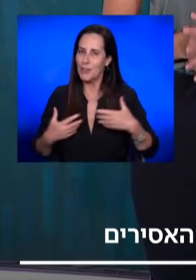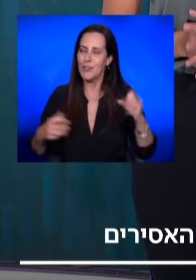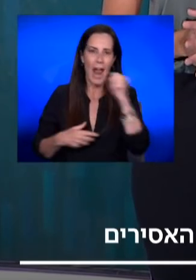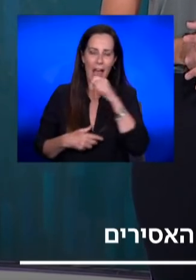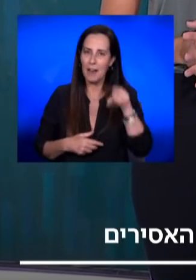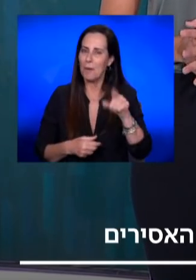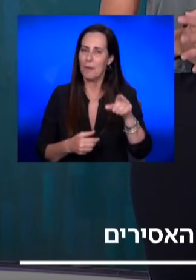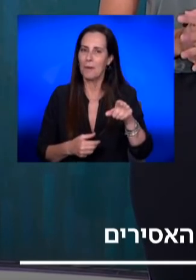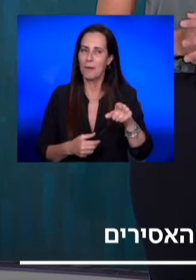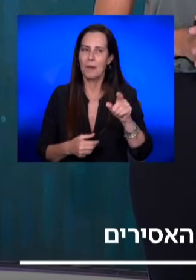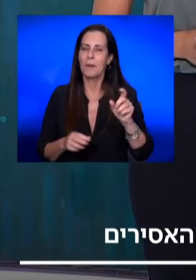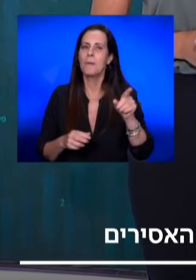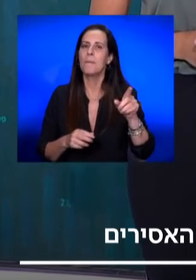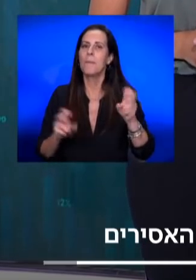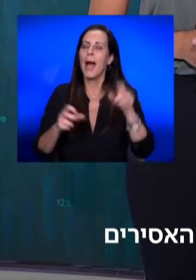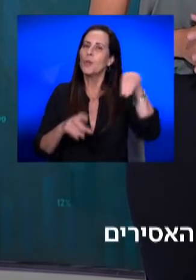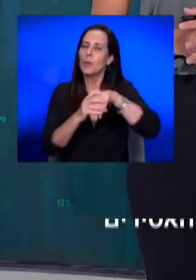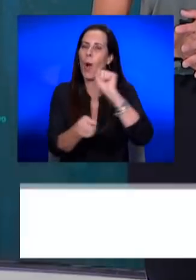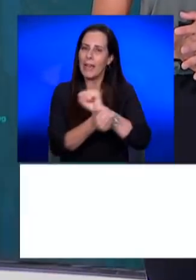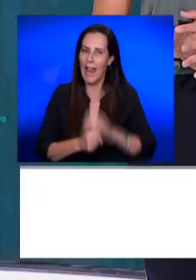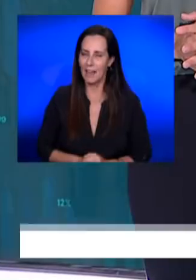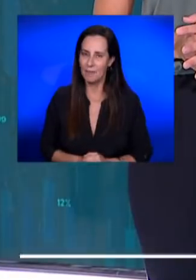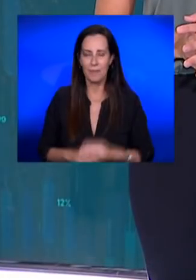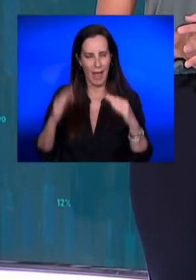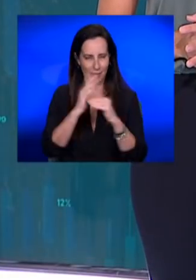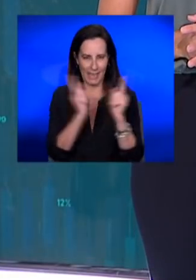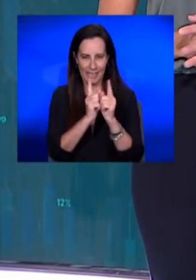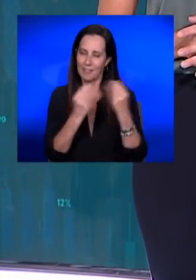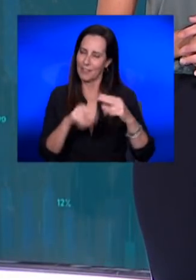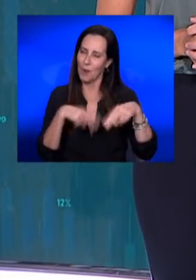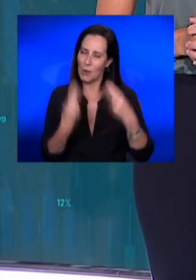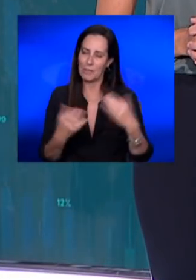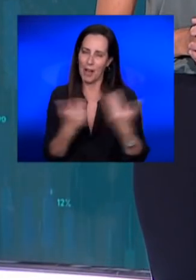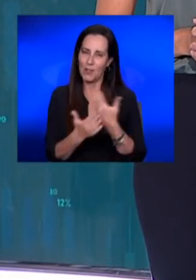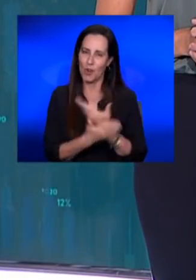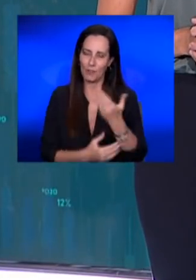הלהקה בתחנת הרדיו שמפעילים האסירים. הפסקה קצרה, מיד אחרי החדשות הערב.